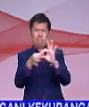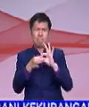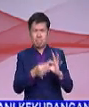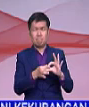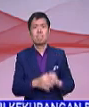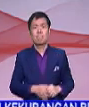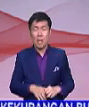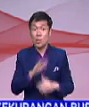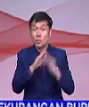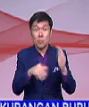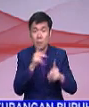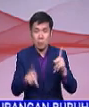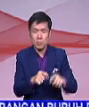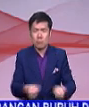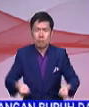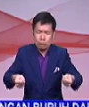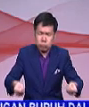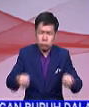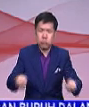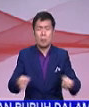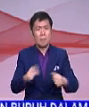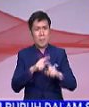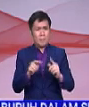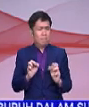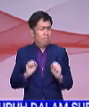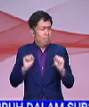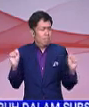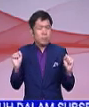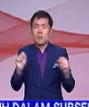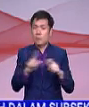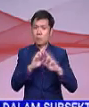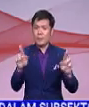attacking, everybody push up, we compact, we try to